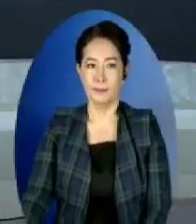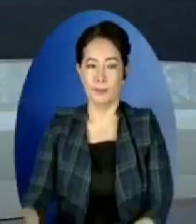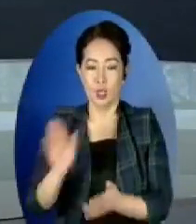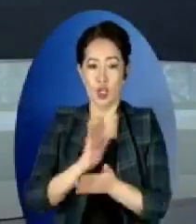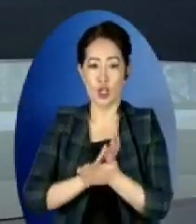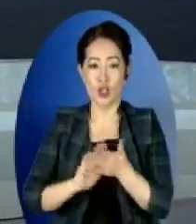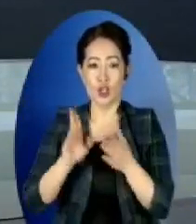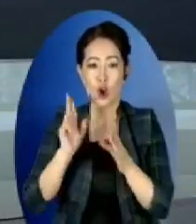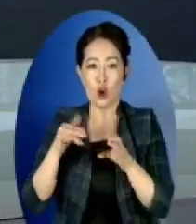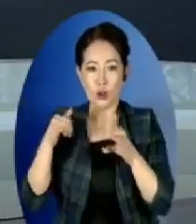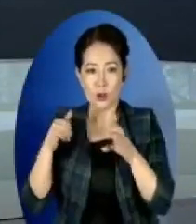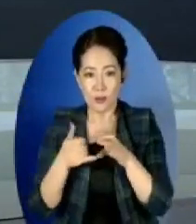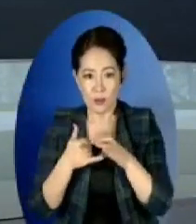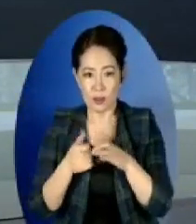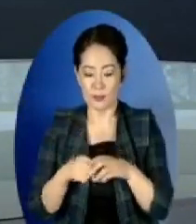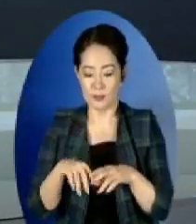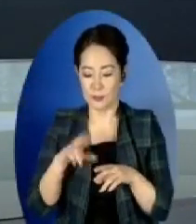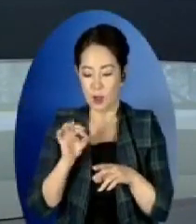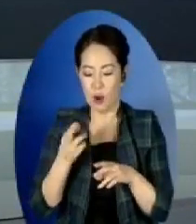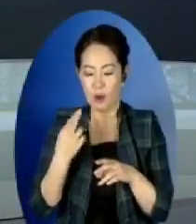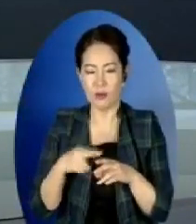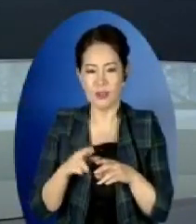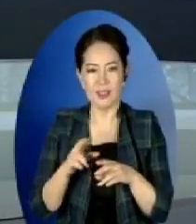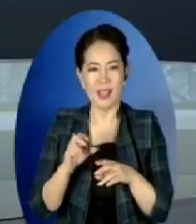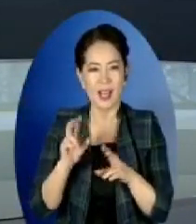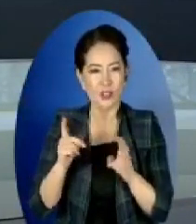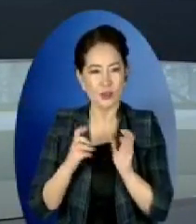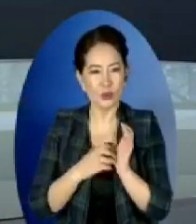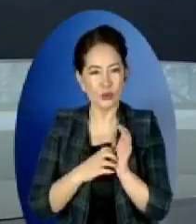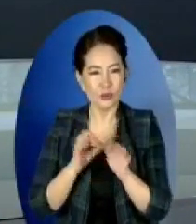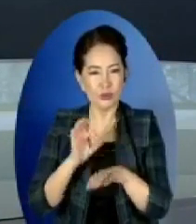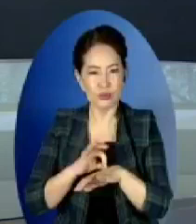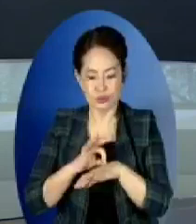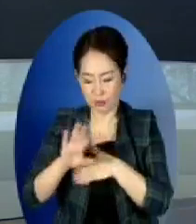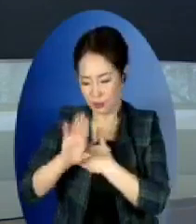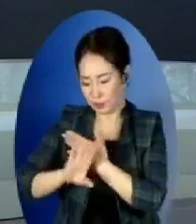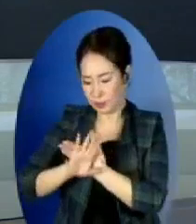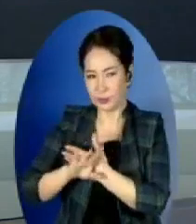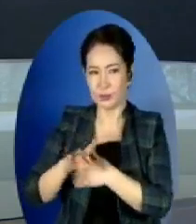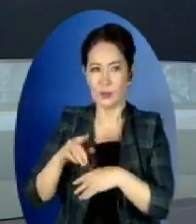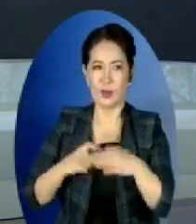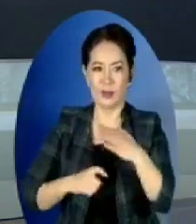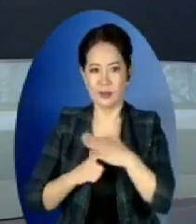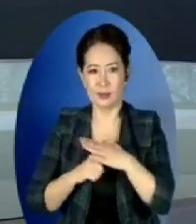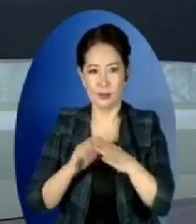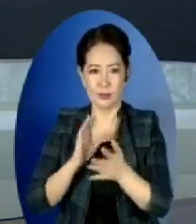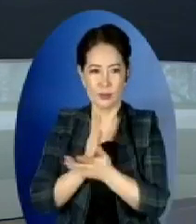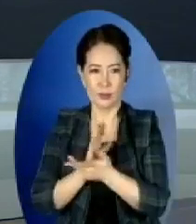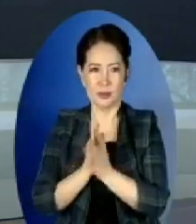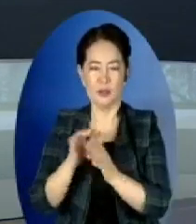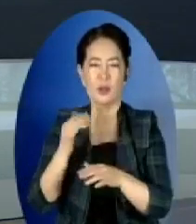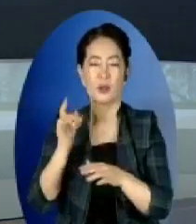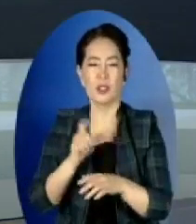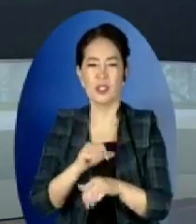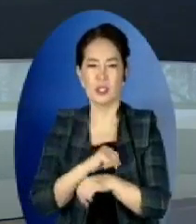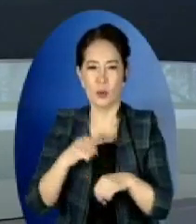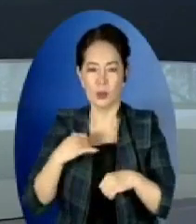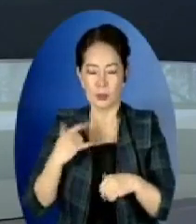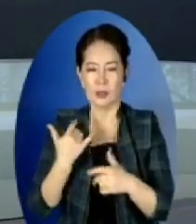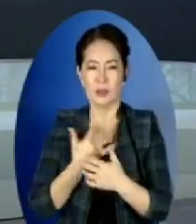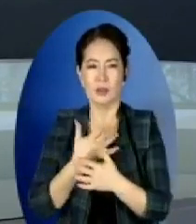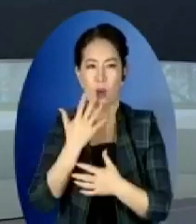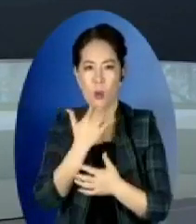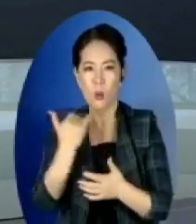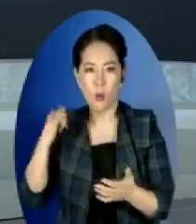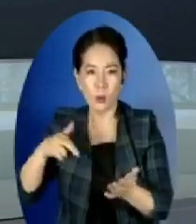Шин төрлийн коронавирус буюу COVID-19 халдвар өвчнөөс урьдчилан сэргийлж, хүл хорой тогтоосон хэдий ч нийслэлийн иргэд амралтын өдрүүдэд ууланд